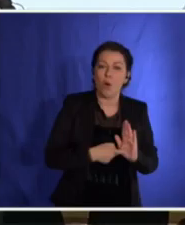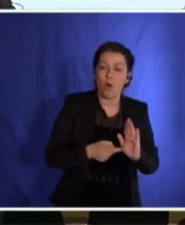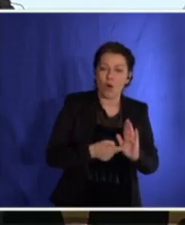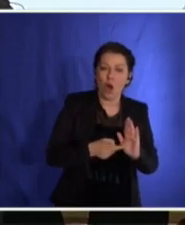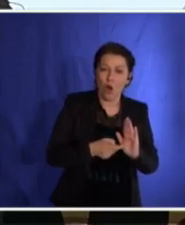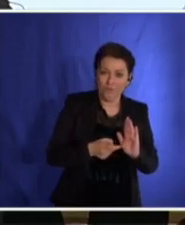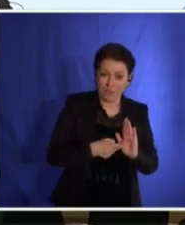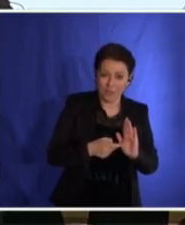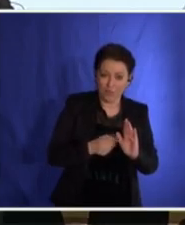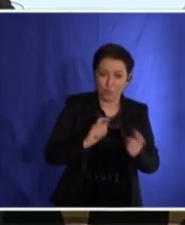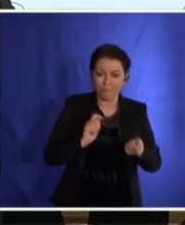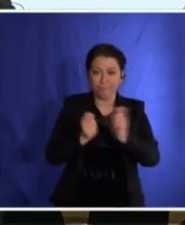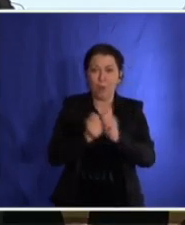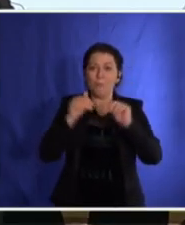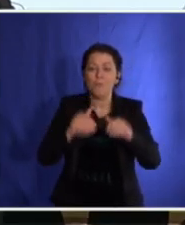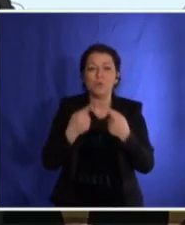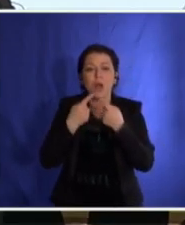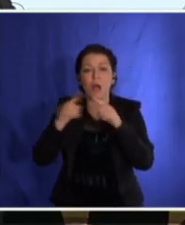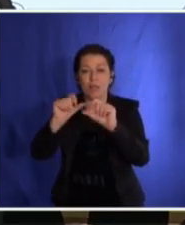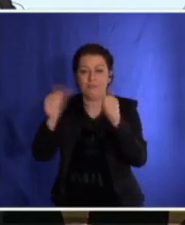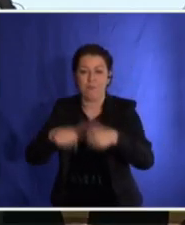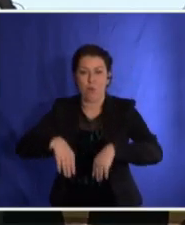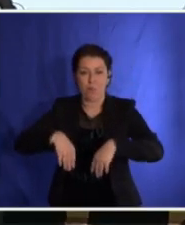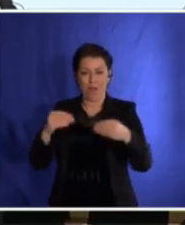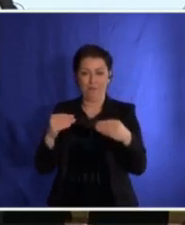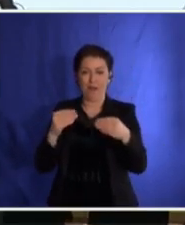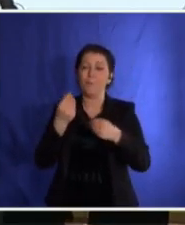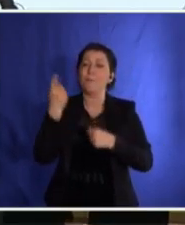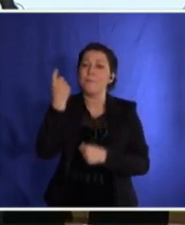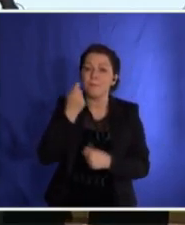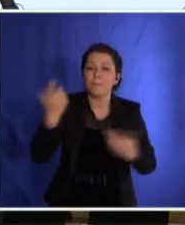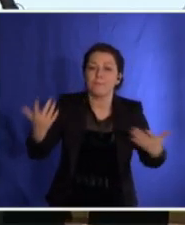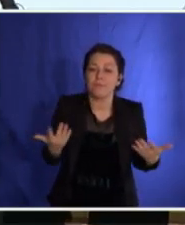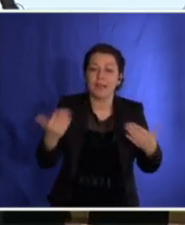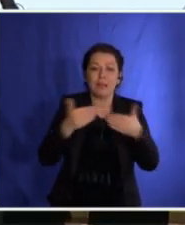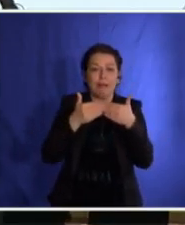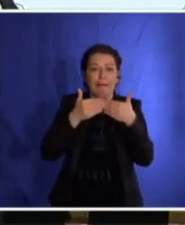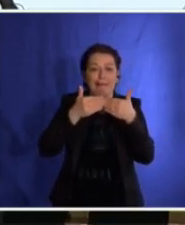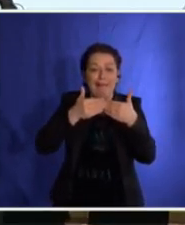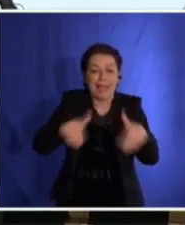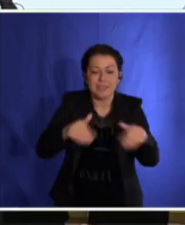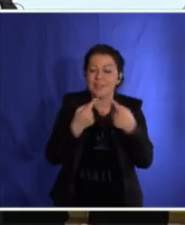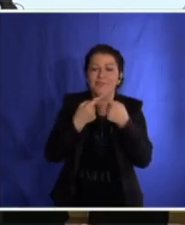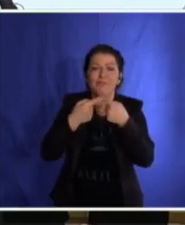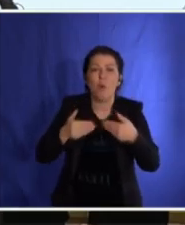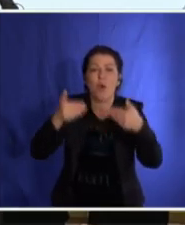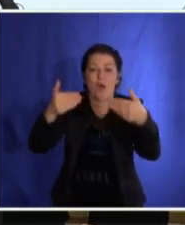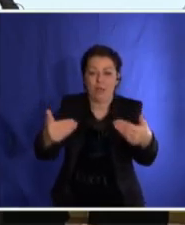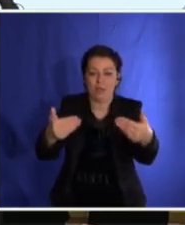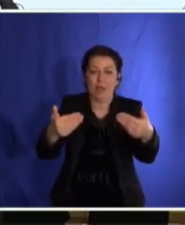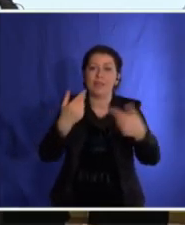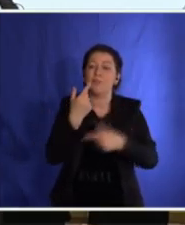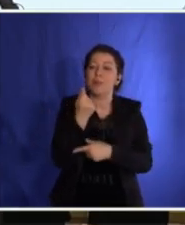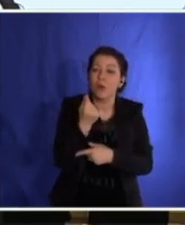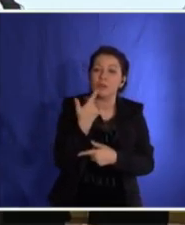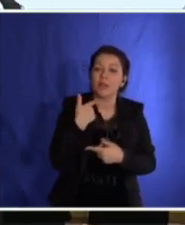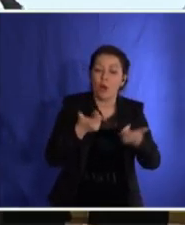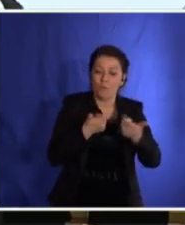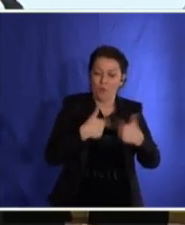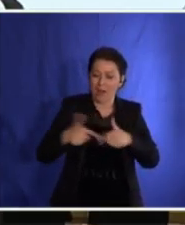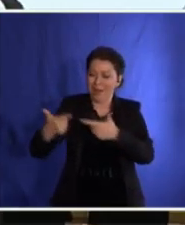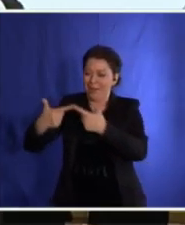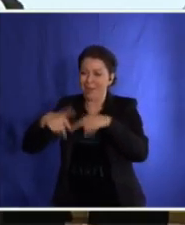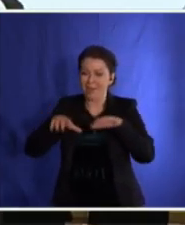es muss irgendwo anders beginnen, nämlich dass irgendwo anders ist die Grenze, dass irgendwo anders ist das, wo man an den Ländern eigentlich schon